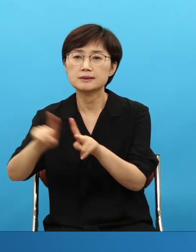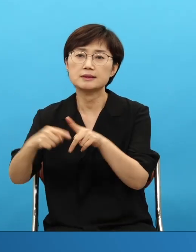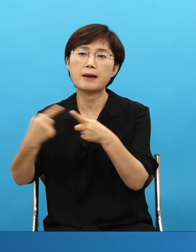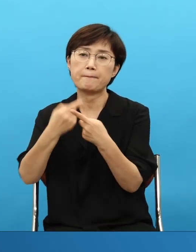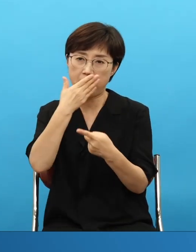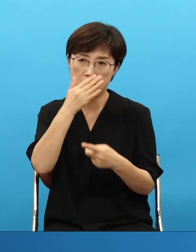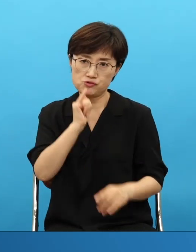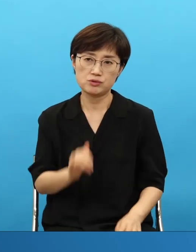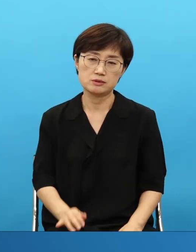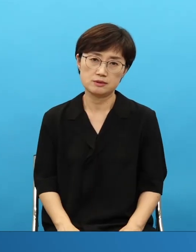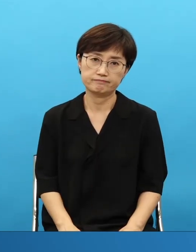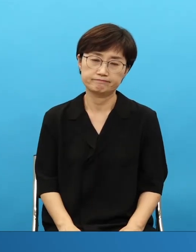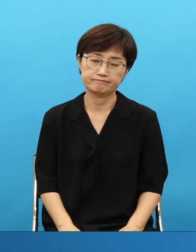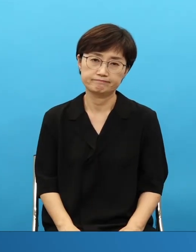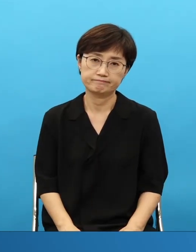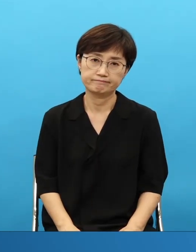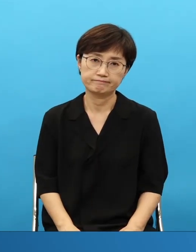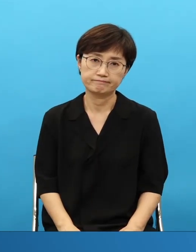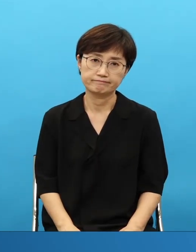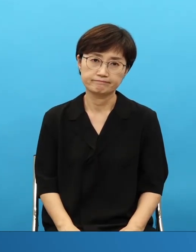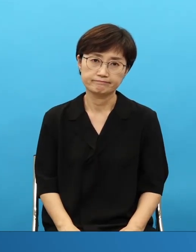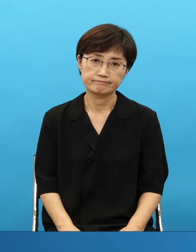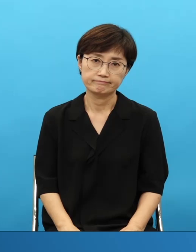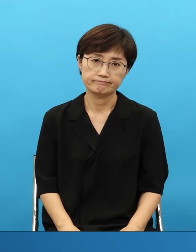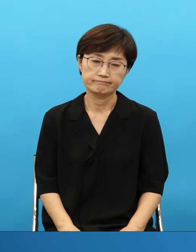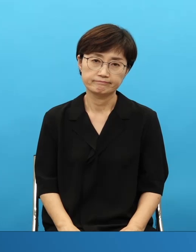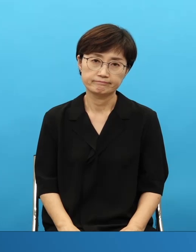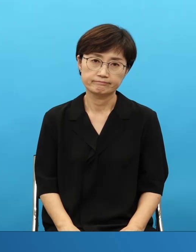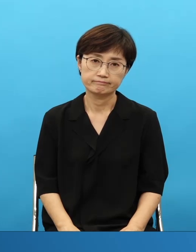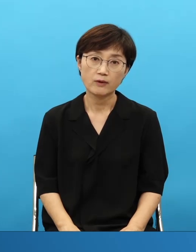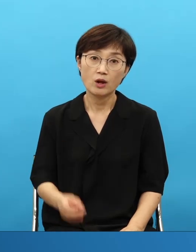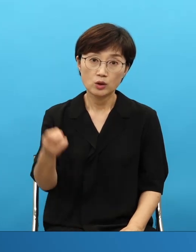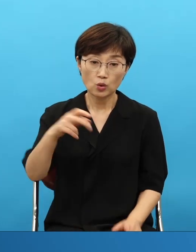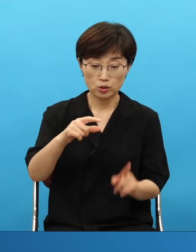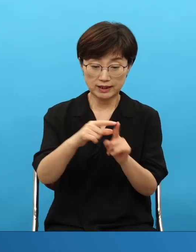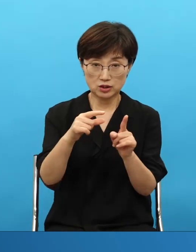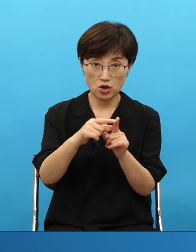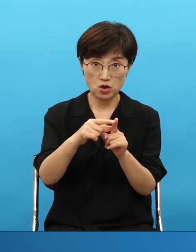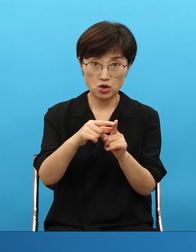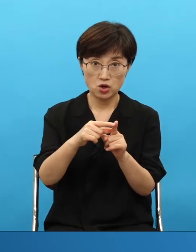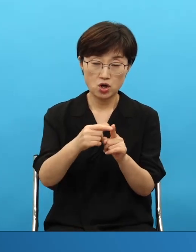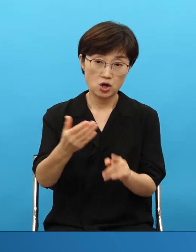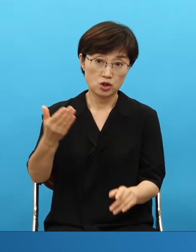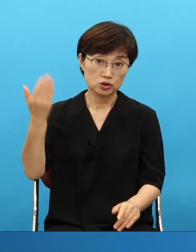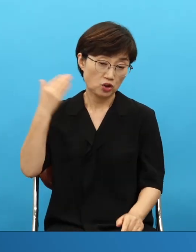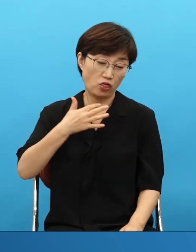因为人们都要蒙世界性的应允，所以应该理解237。 예, 거기에 또 나오는 거 보면은 전무후무한 응답을 줘요.